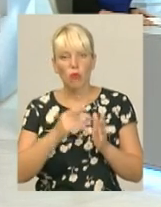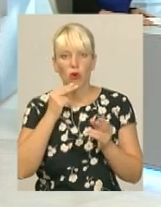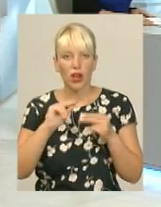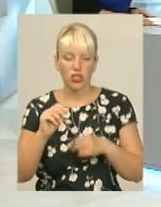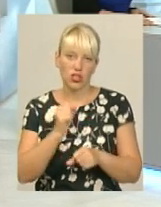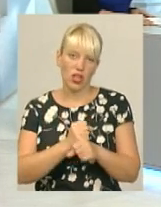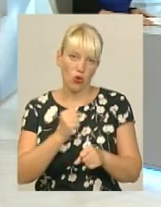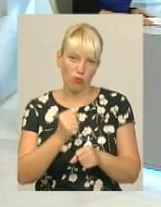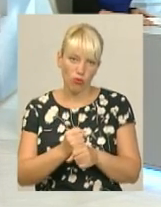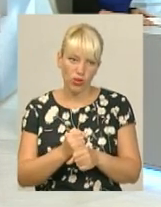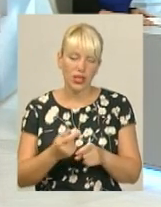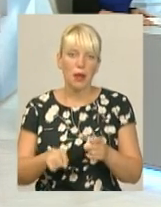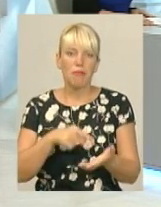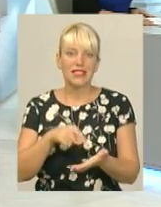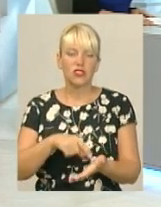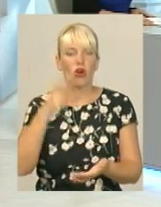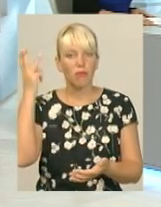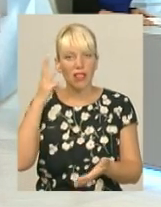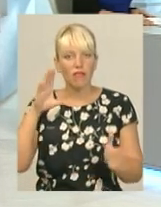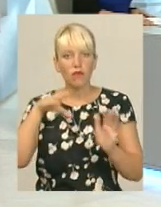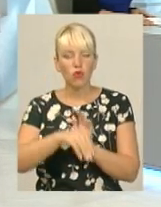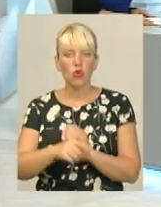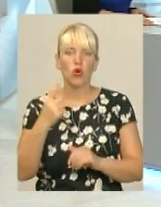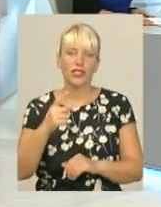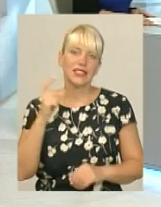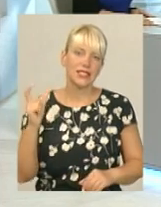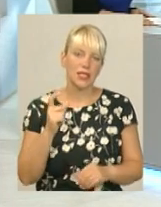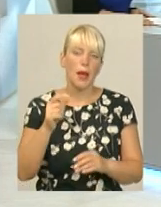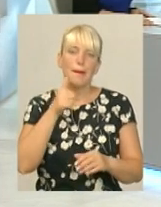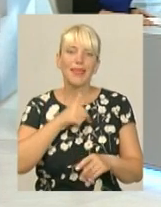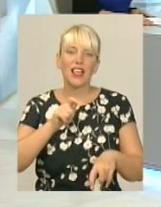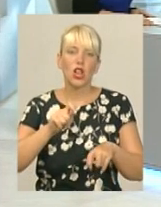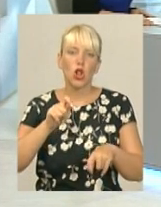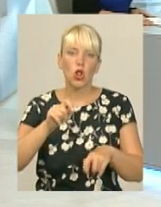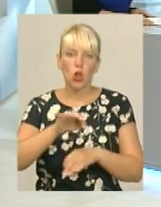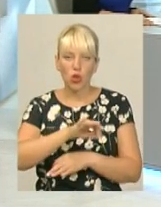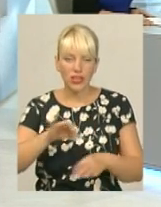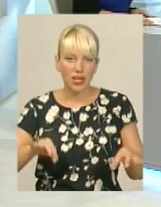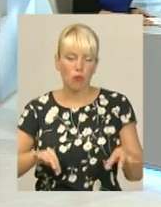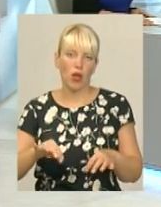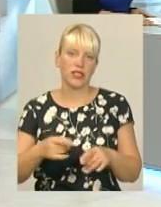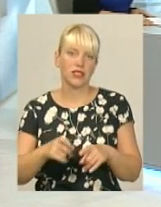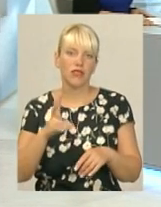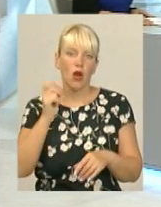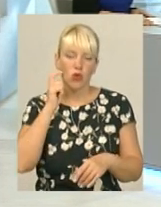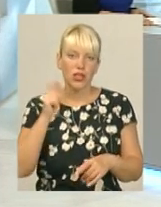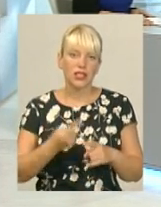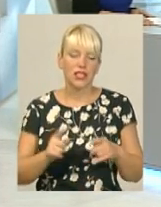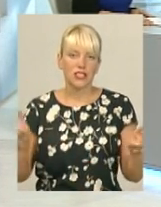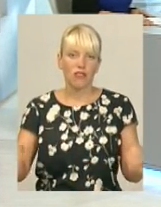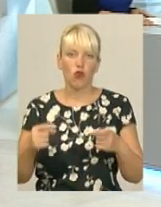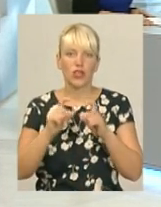роботи місто Хмельницький сьогодні входить один із пілотних проєктів на Україні. Це створення